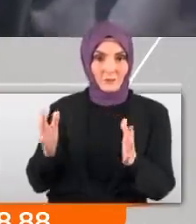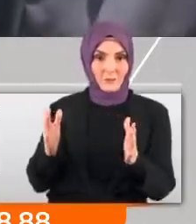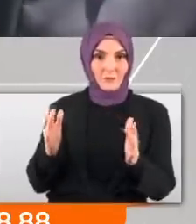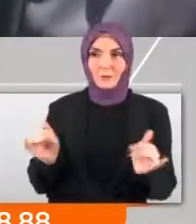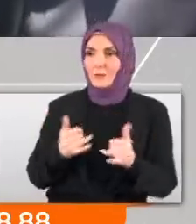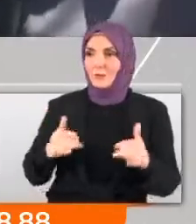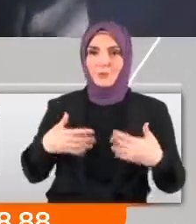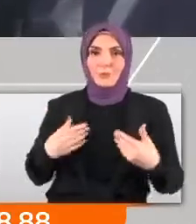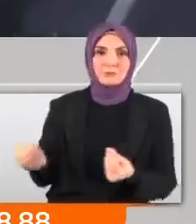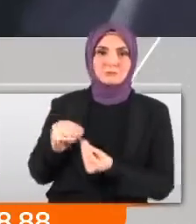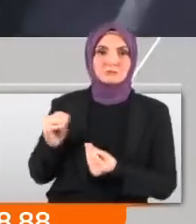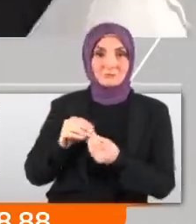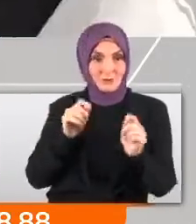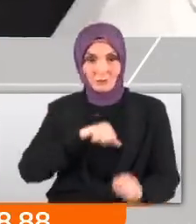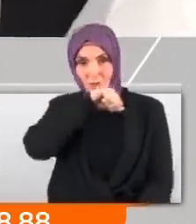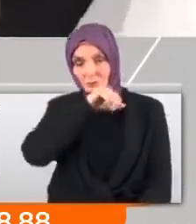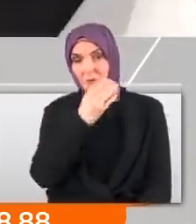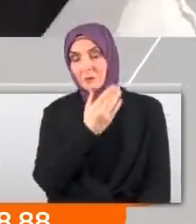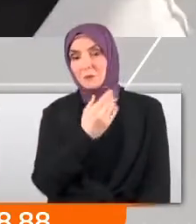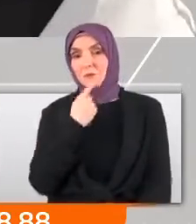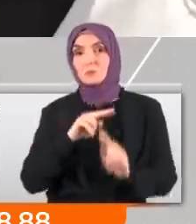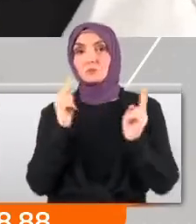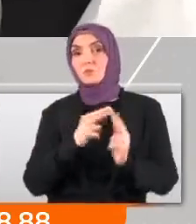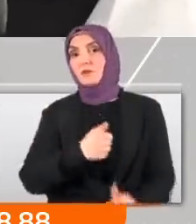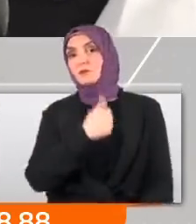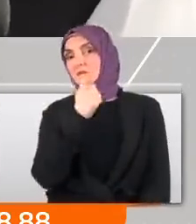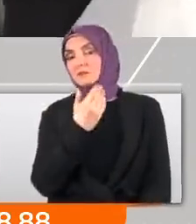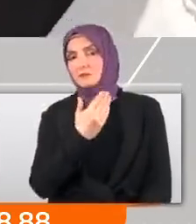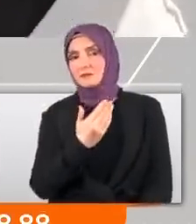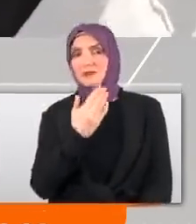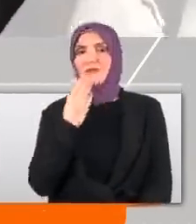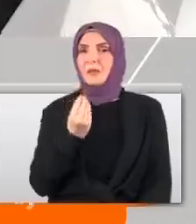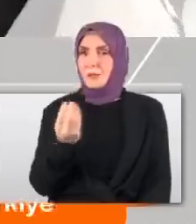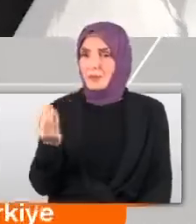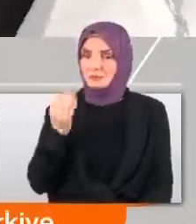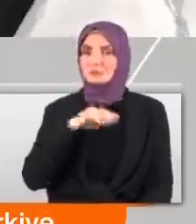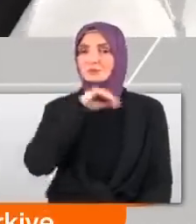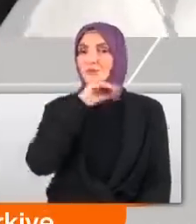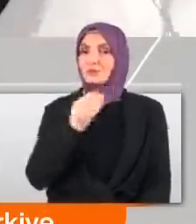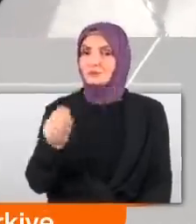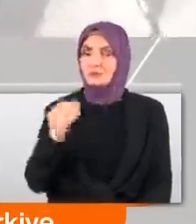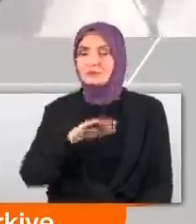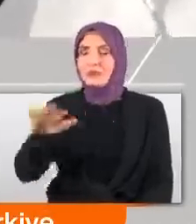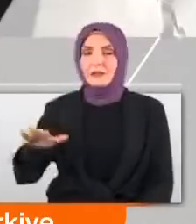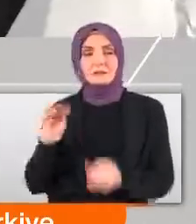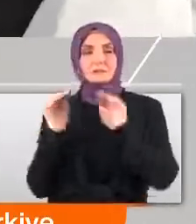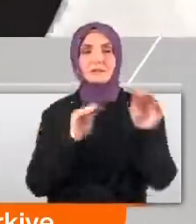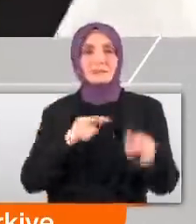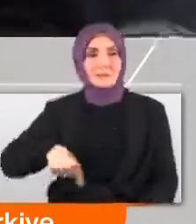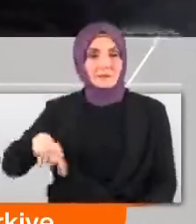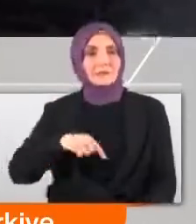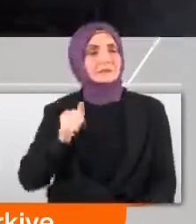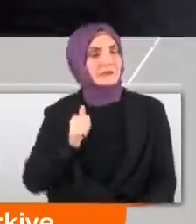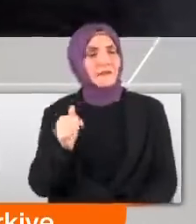coşturuyor. Öyle dünya lideri. Gençler, yaşlılar, tüm herkes onun arkasında. Biz her zaman onun